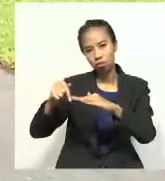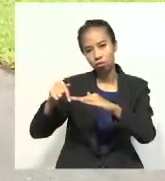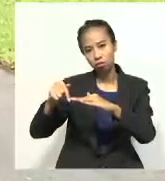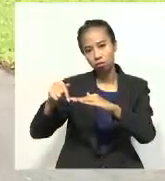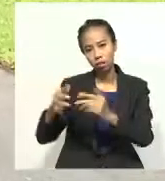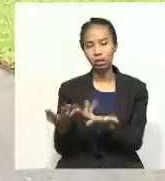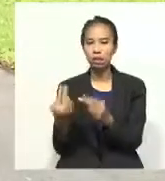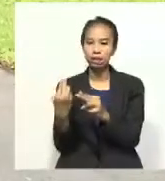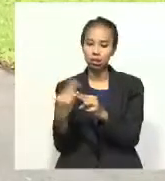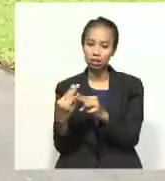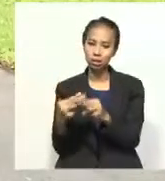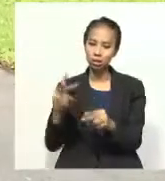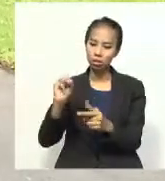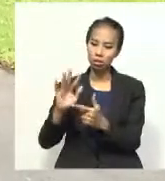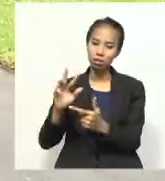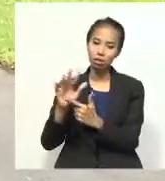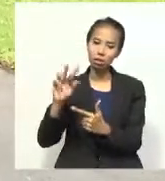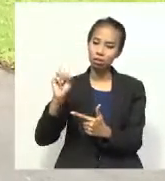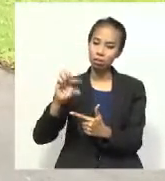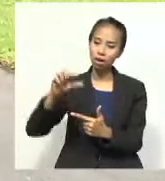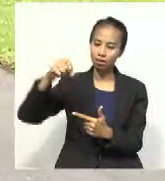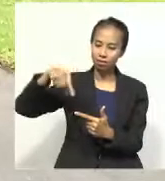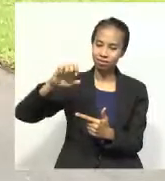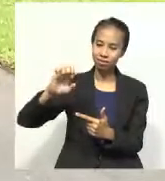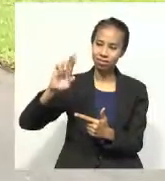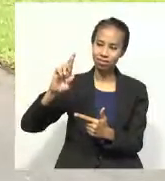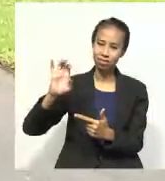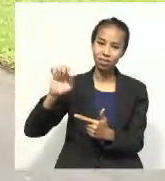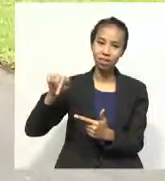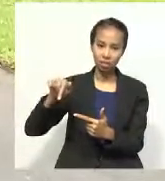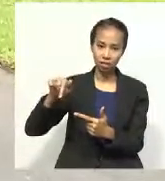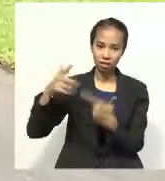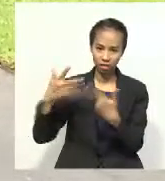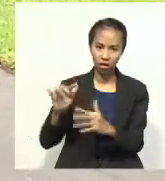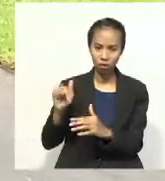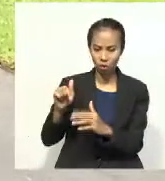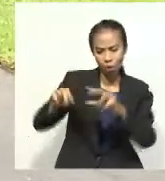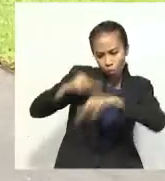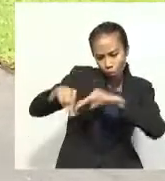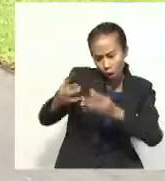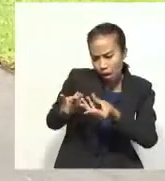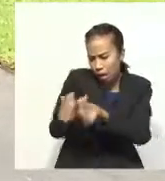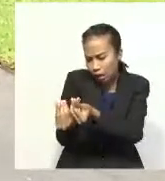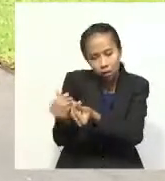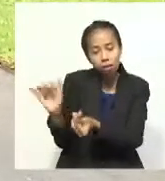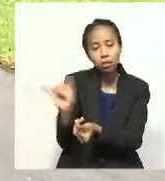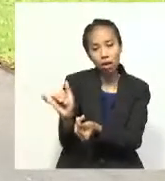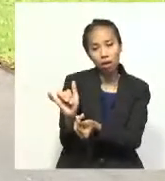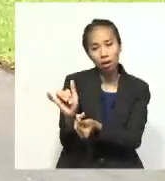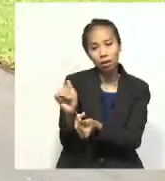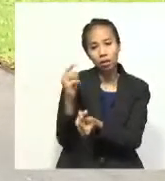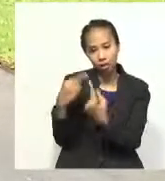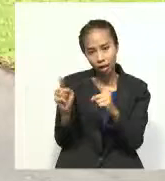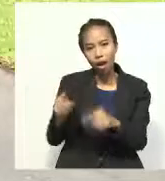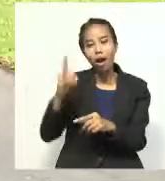ซีรีเป็นพื้นที่ที่เขาตั้งชื่อไว้นะครับแล้วก็โถงนี้ยังไม่ได้รับการสำรวจอย่างละเอียดคือเรารู้แต่ว่าโถงไปทิศท